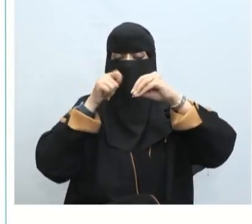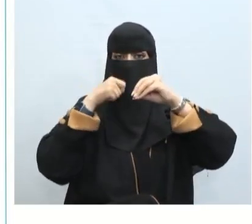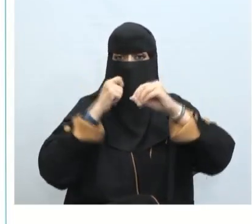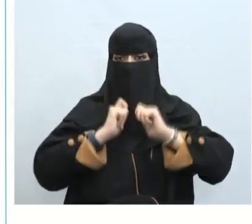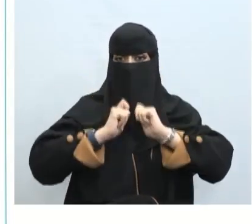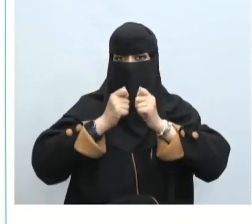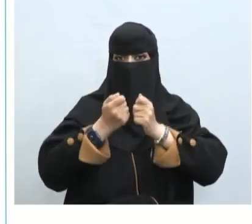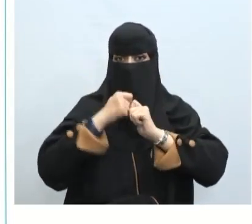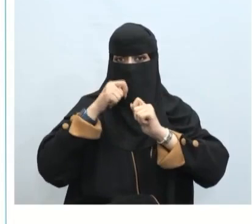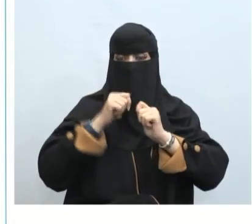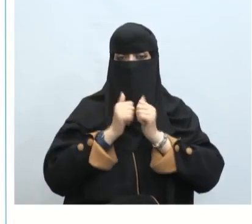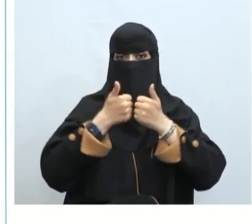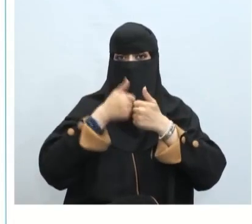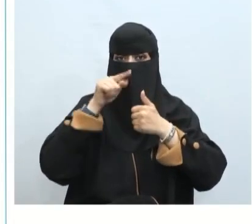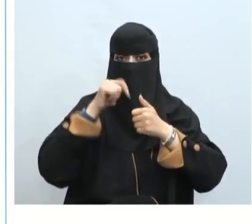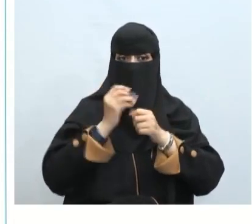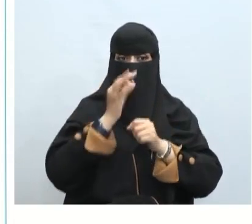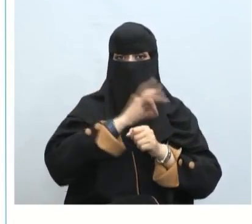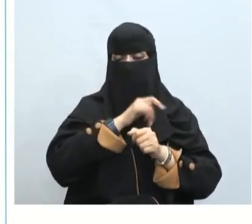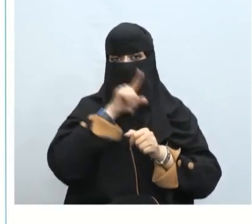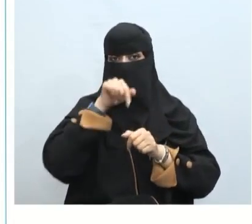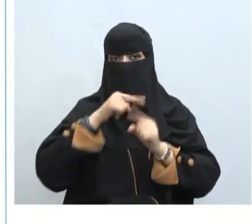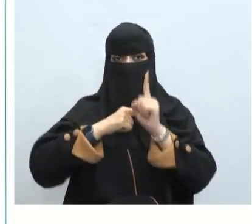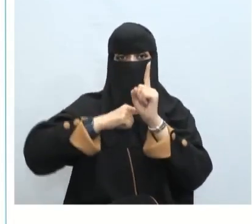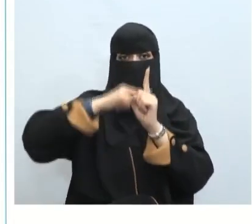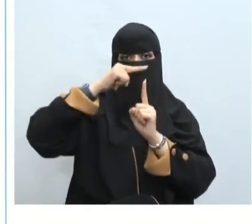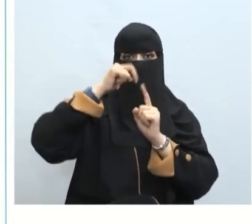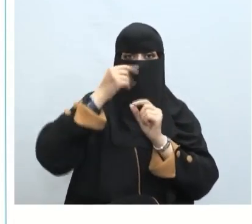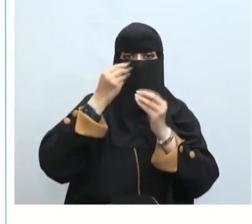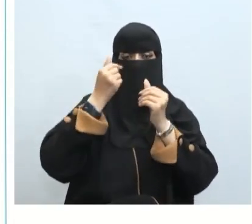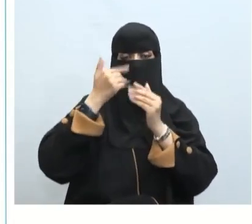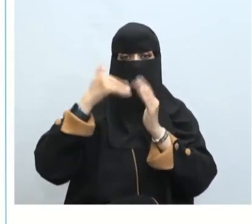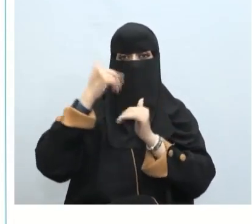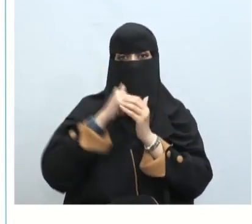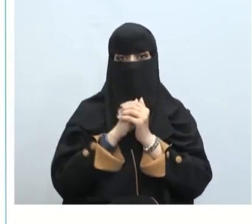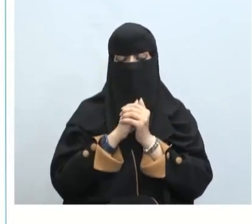الدخل الاجور والارباح وارتفاع التكاليف